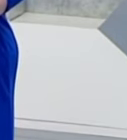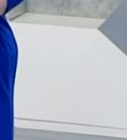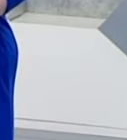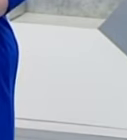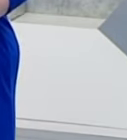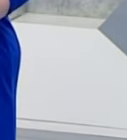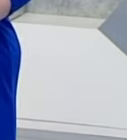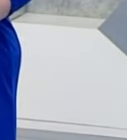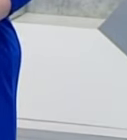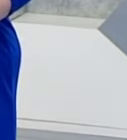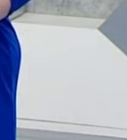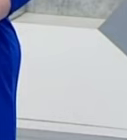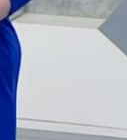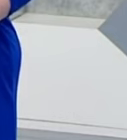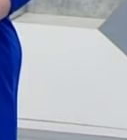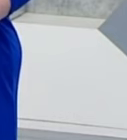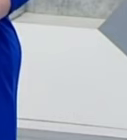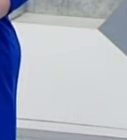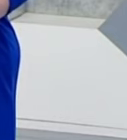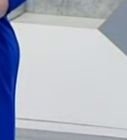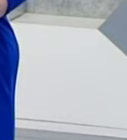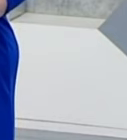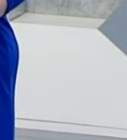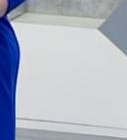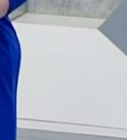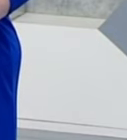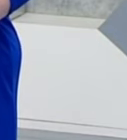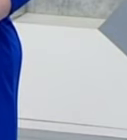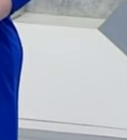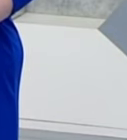YouTube. Sa mga kapuso naman abroad, subaybayan nyo kami sa